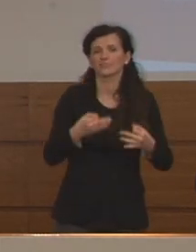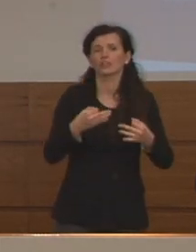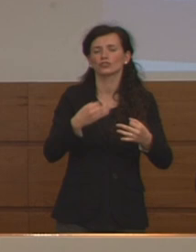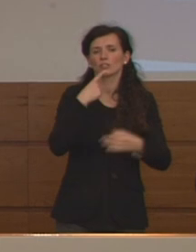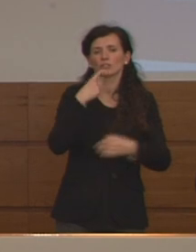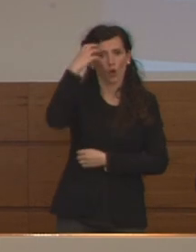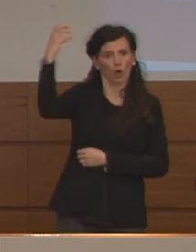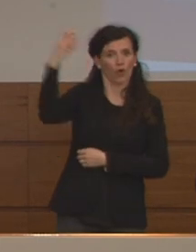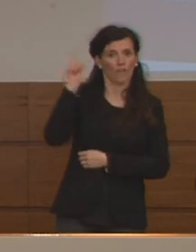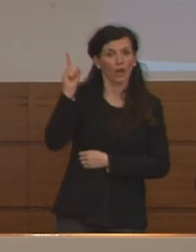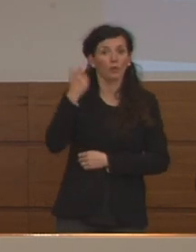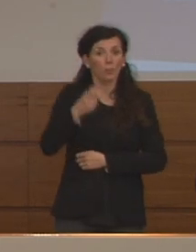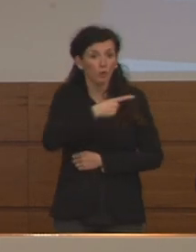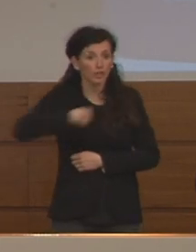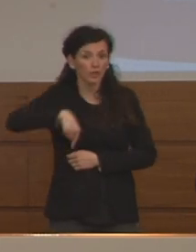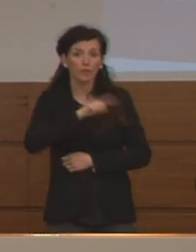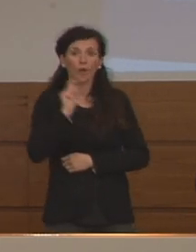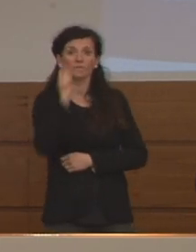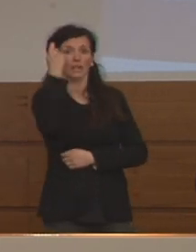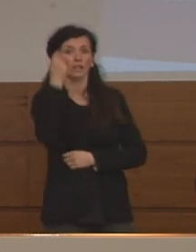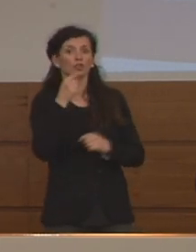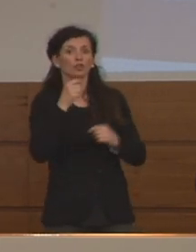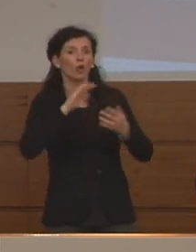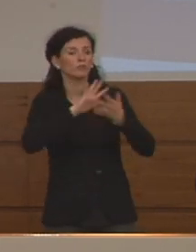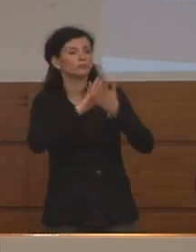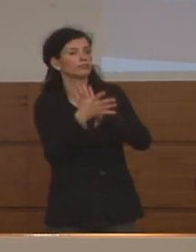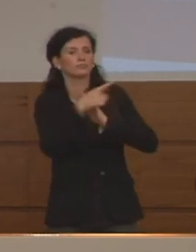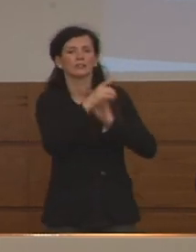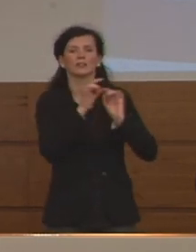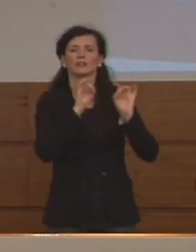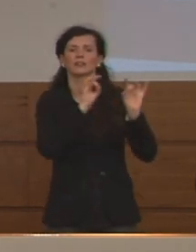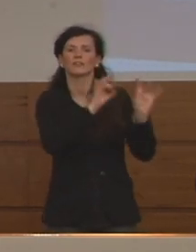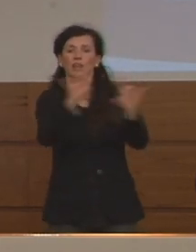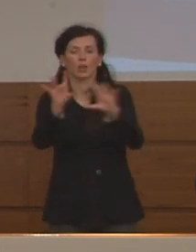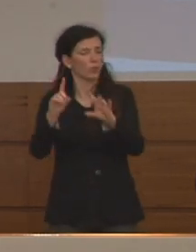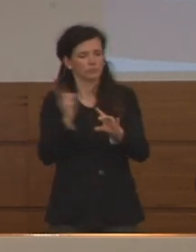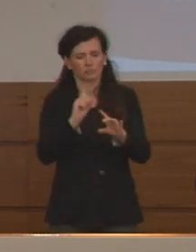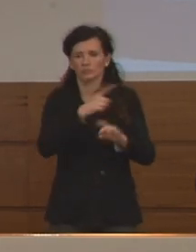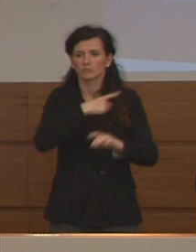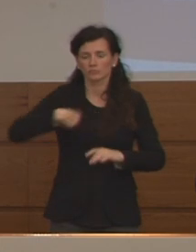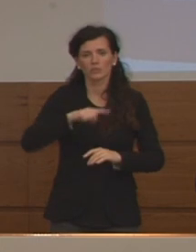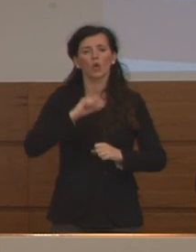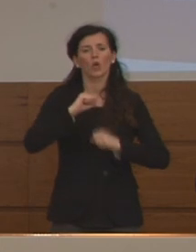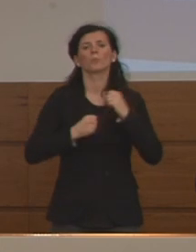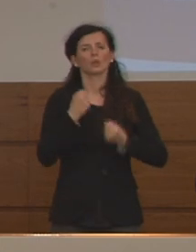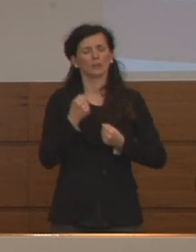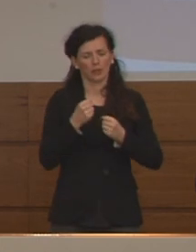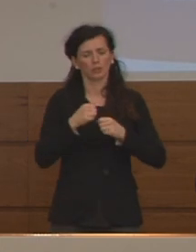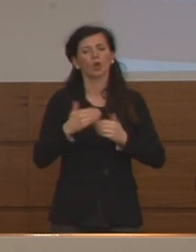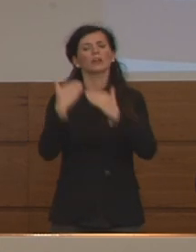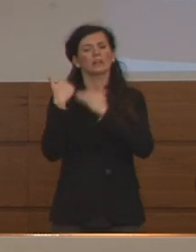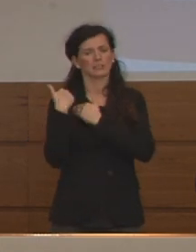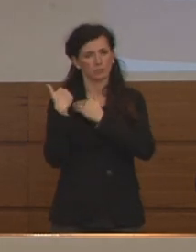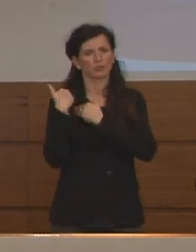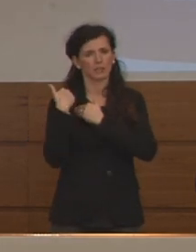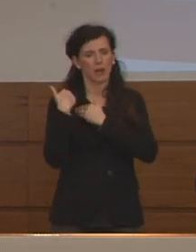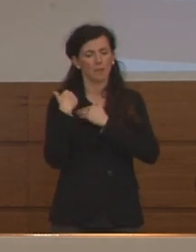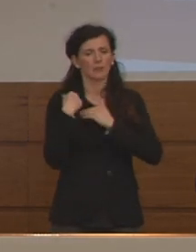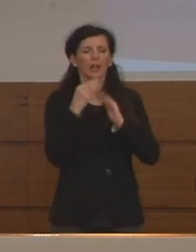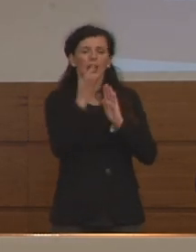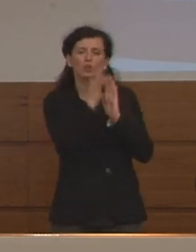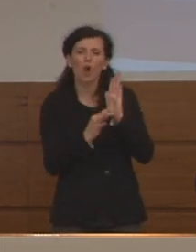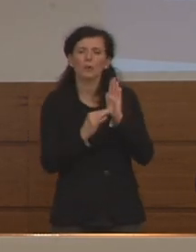abbiamo sconfitto il virus bisogna adottare i comportamenti responsabili le norme di precauzione e io credo che